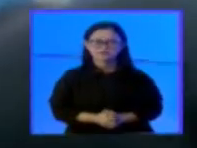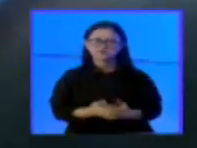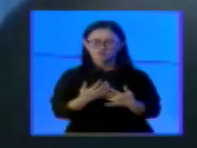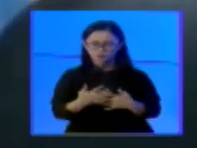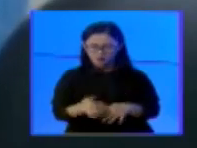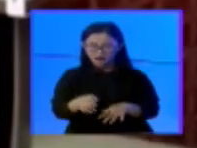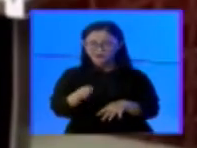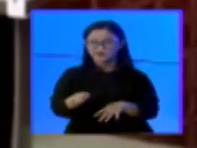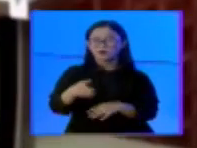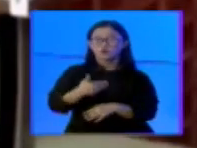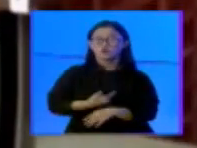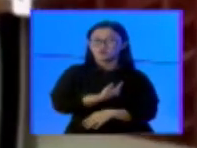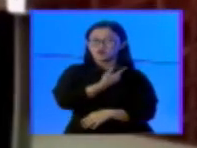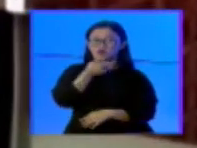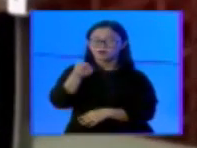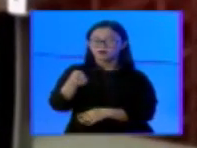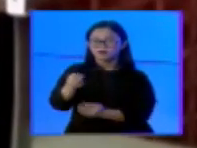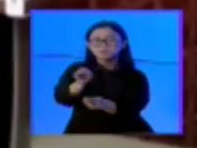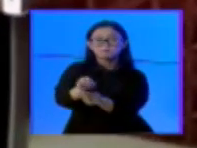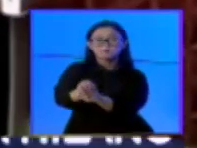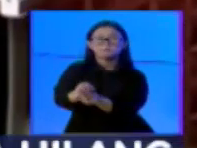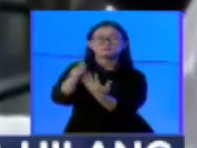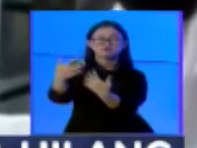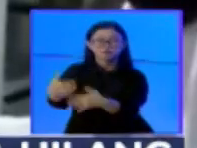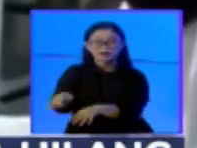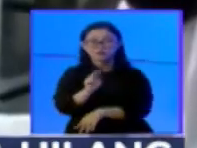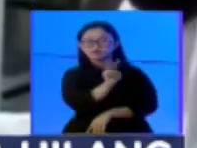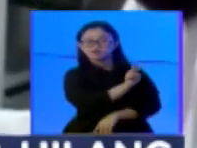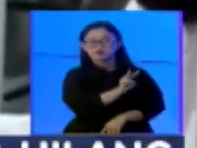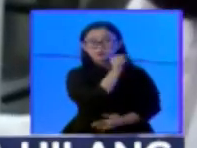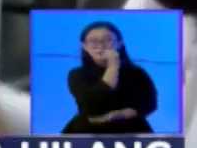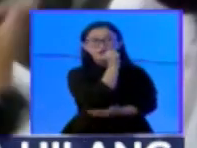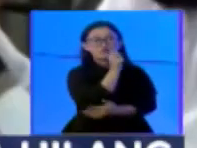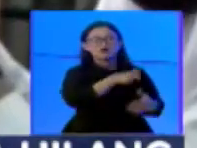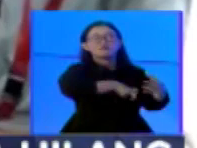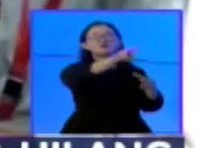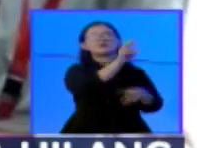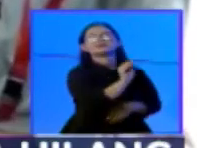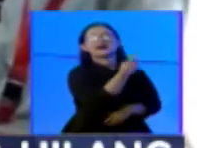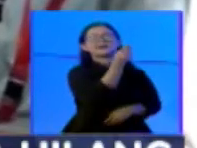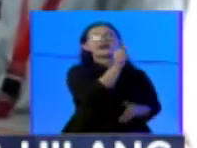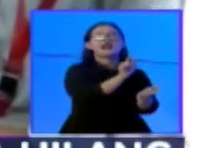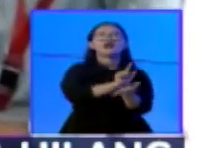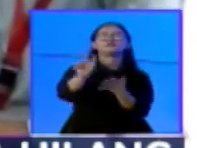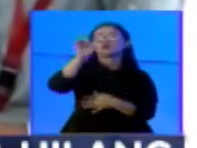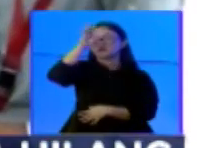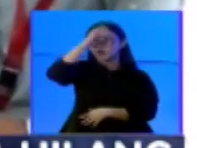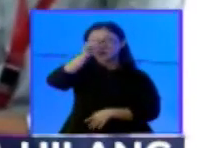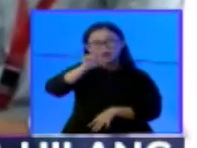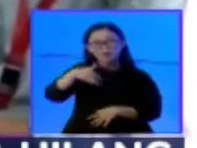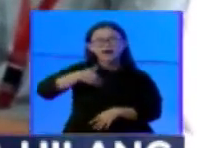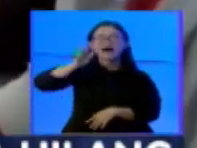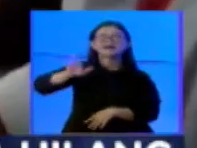Setelah memakamkan korban di Cijaku, kampung halaman IS, kedua pelaku kemudian melarikan diri ke Jakarta dan melaporkan ke polisi bahwa anak